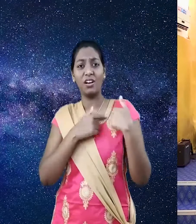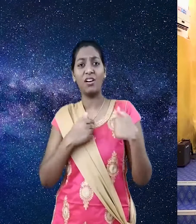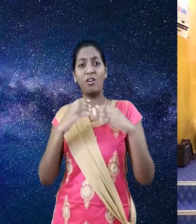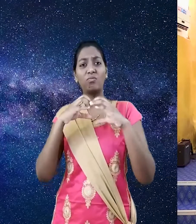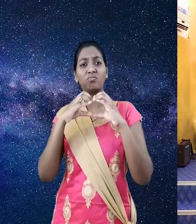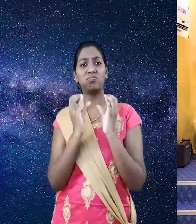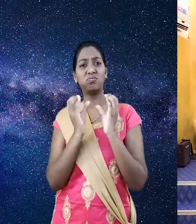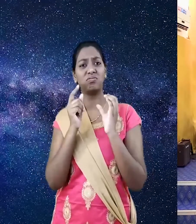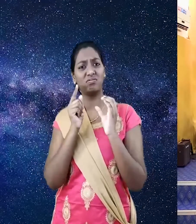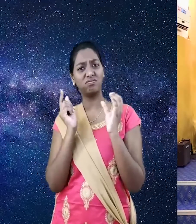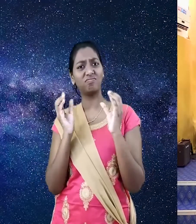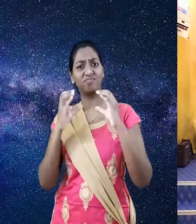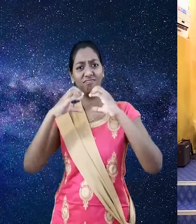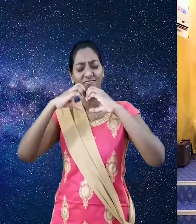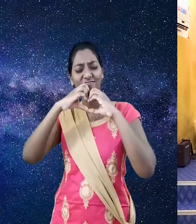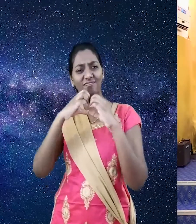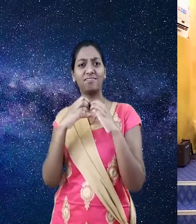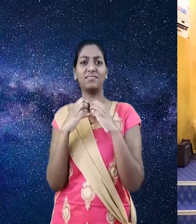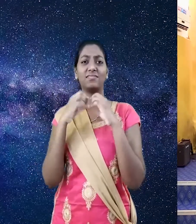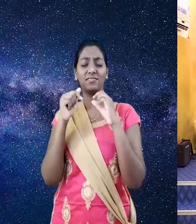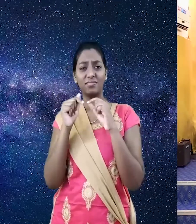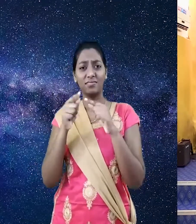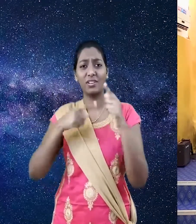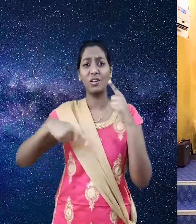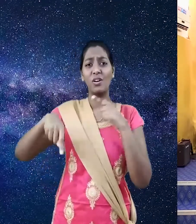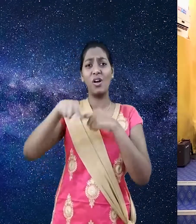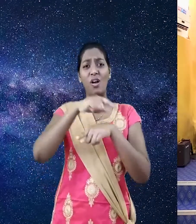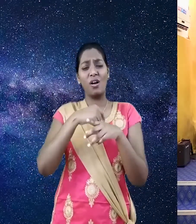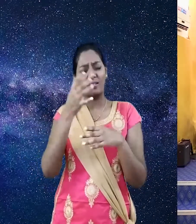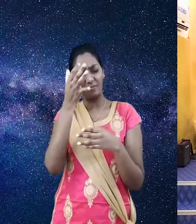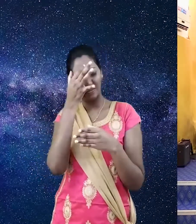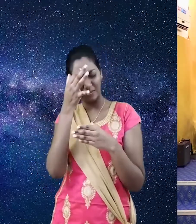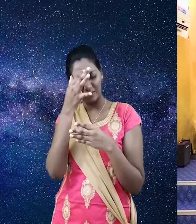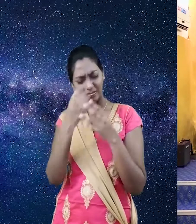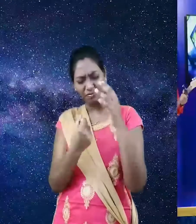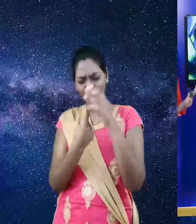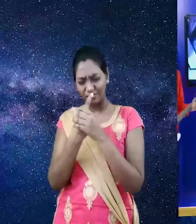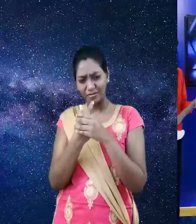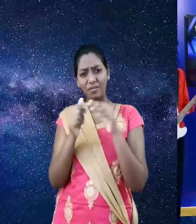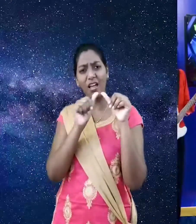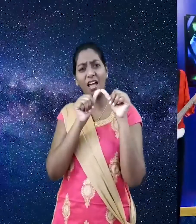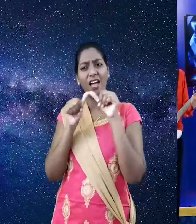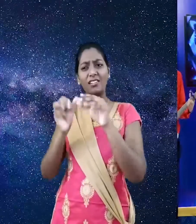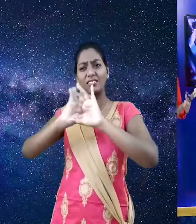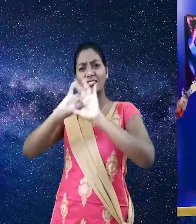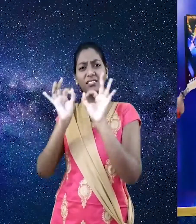को तू जोड़ता और तू सब का उत्तर है यीशु